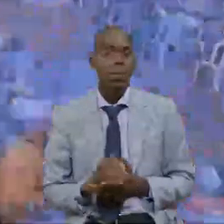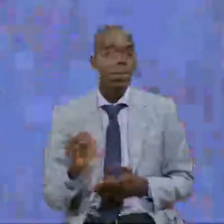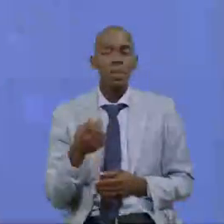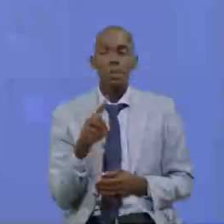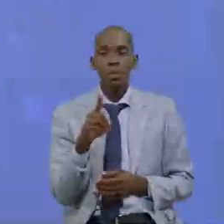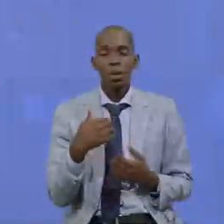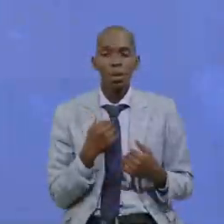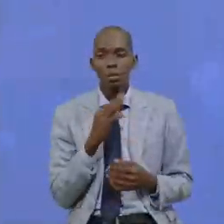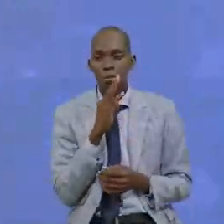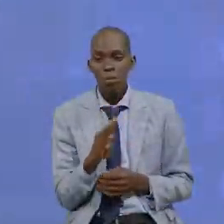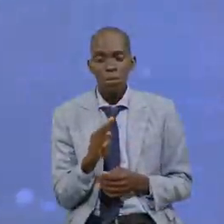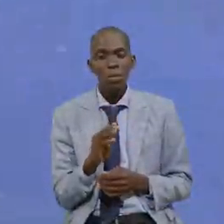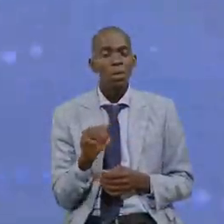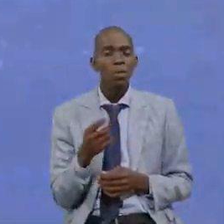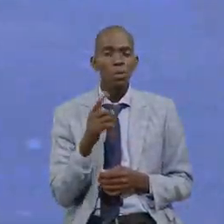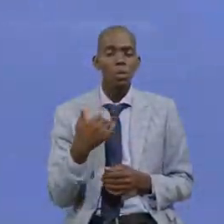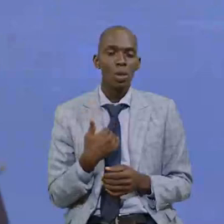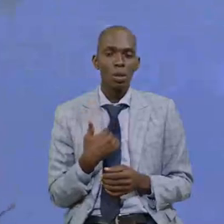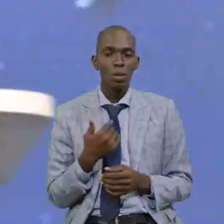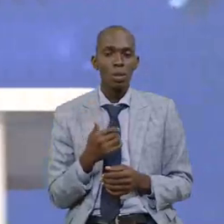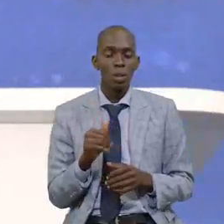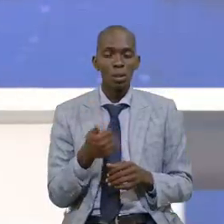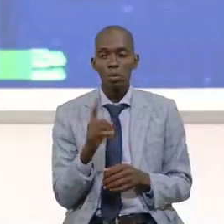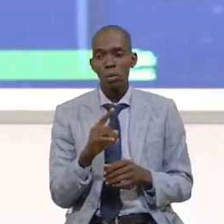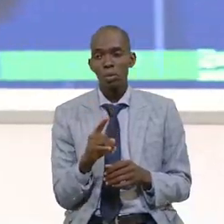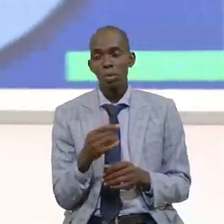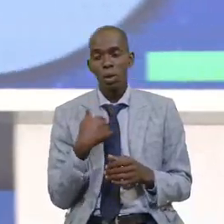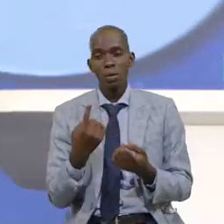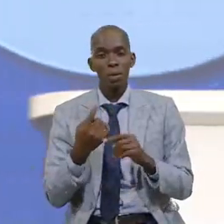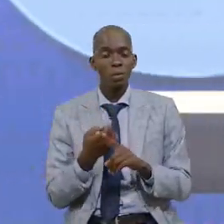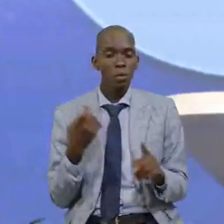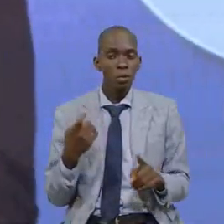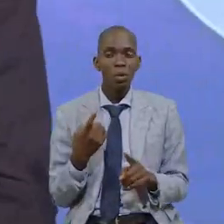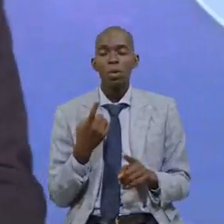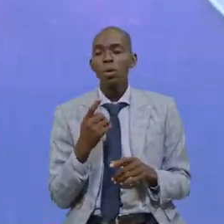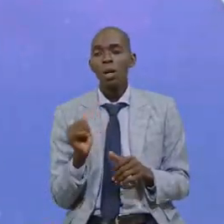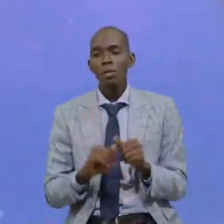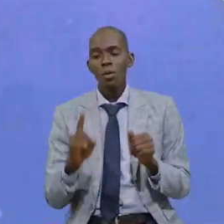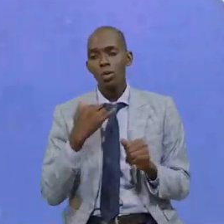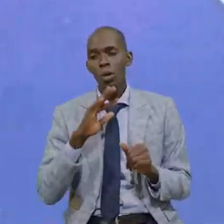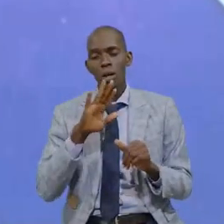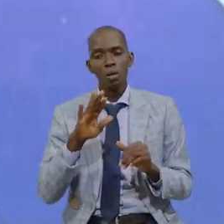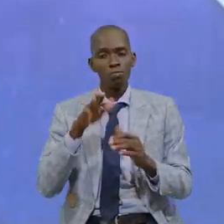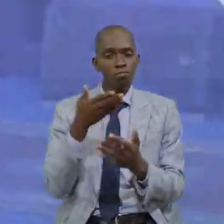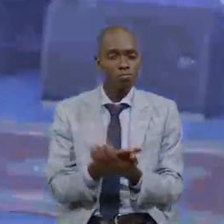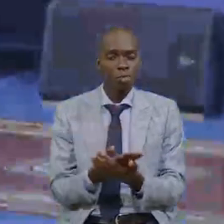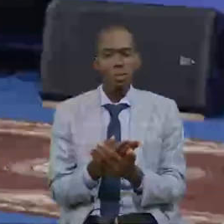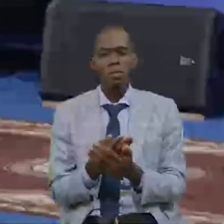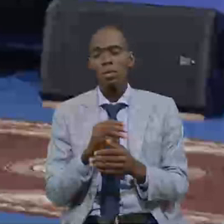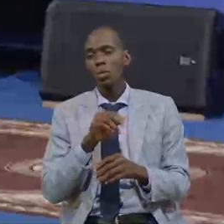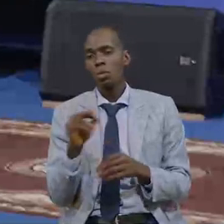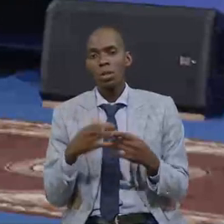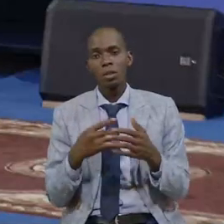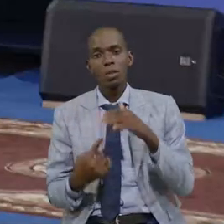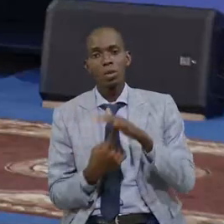N'importe où tu as été, quel que soit ce que tu as fait, quel que soit les territoires que tu as pu couvrir, quel que soit les progrès que tu as